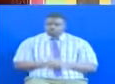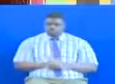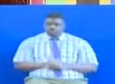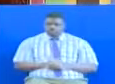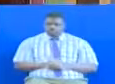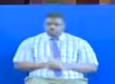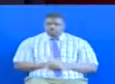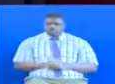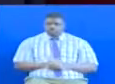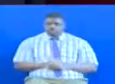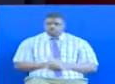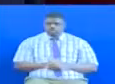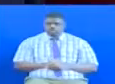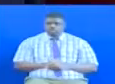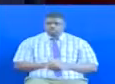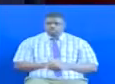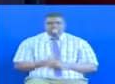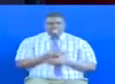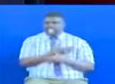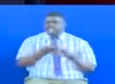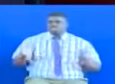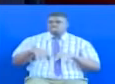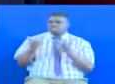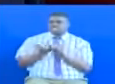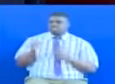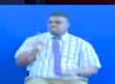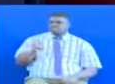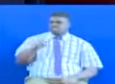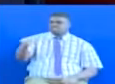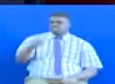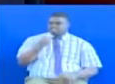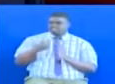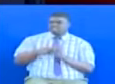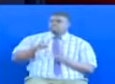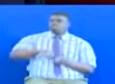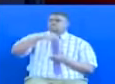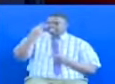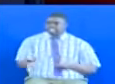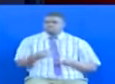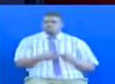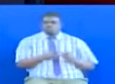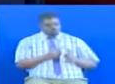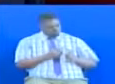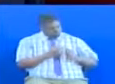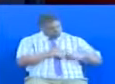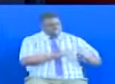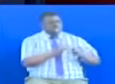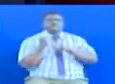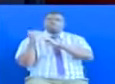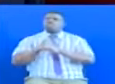Hatuwezi kuwa chama cha demokrasia kama tunashindwa ku demonstrate demokrasia katika vitu